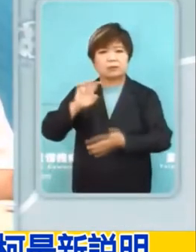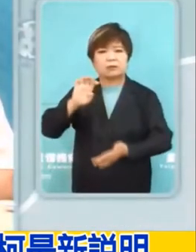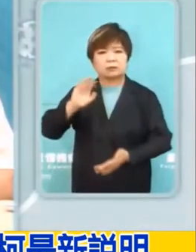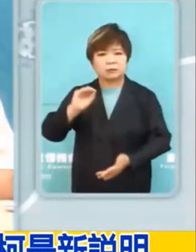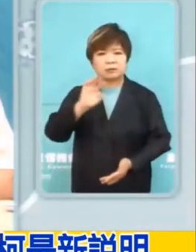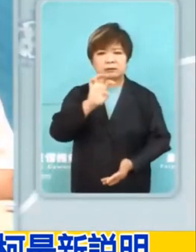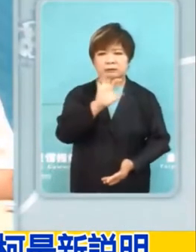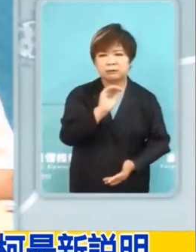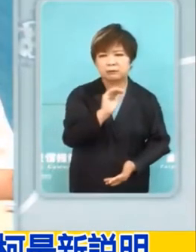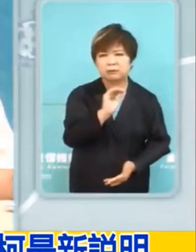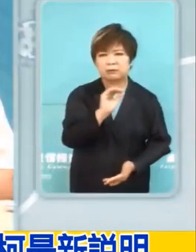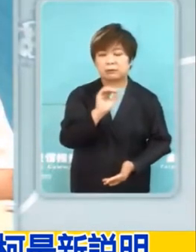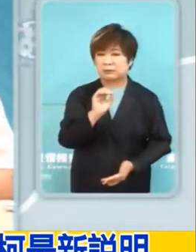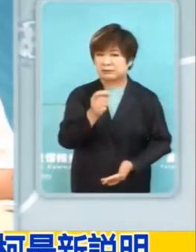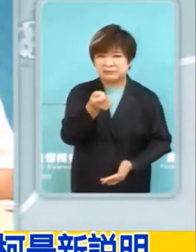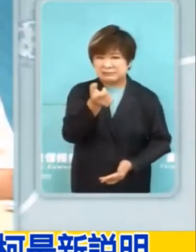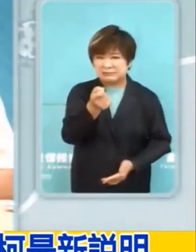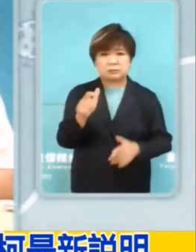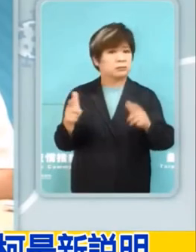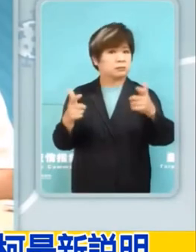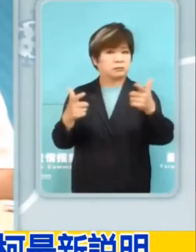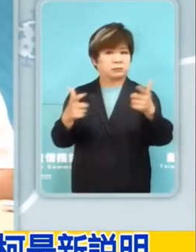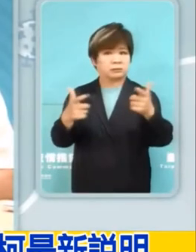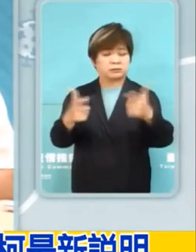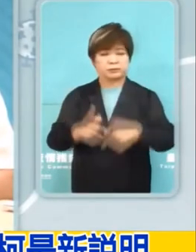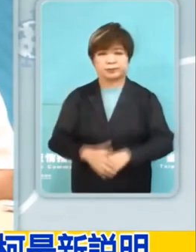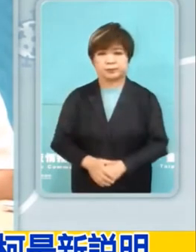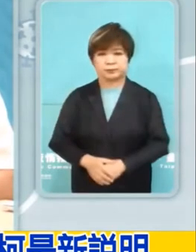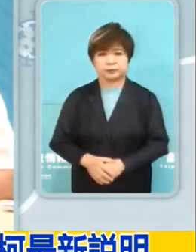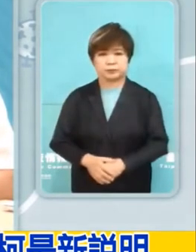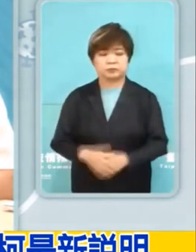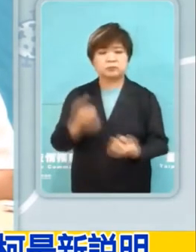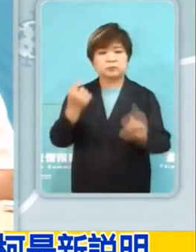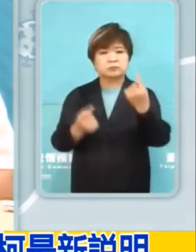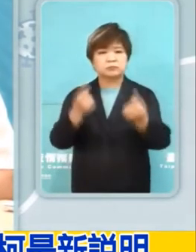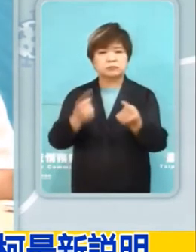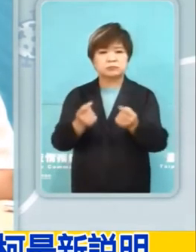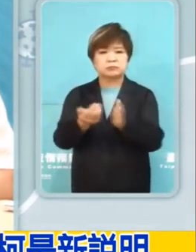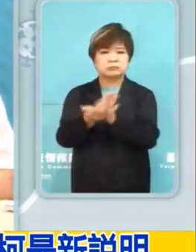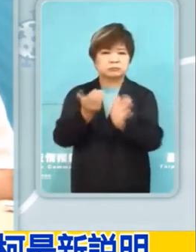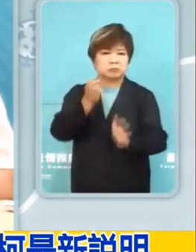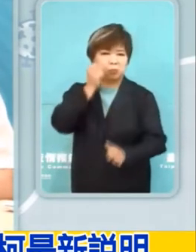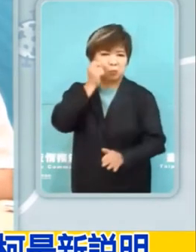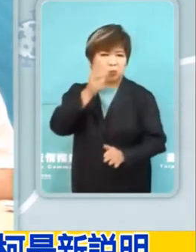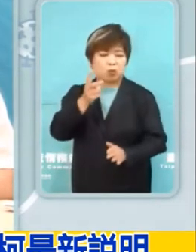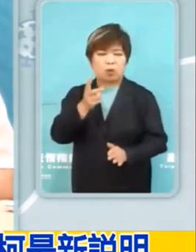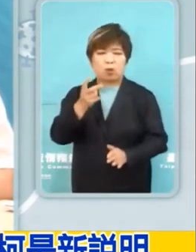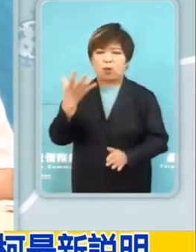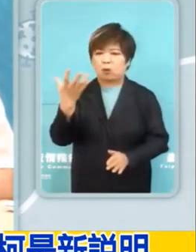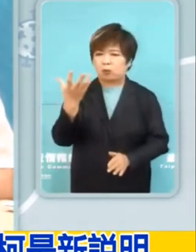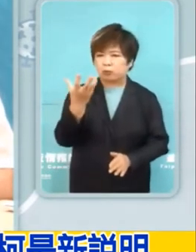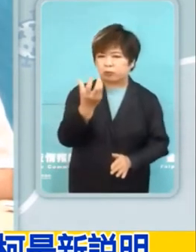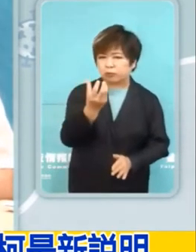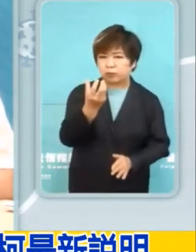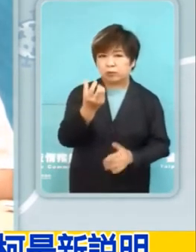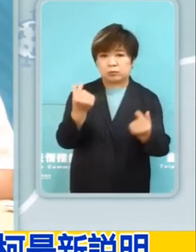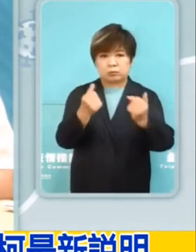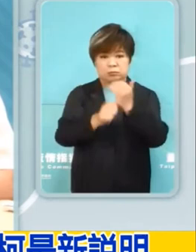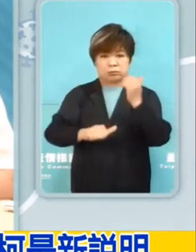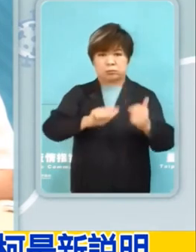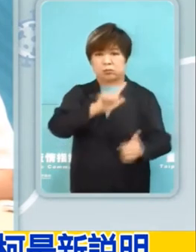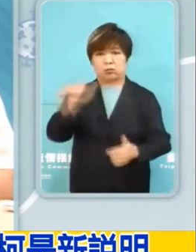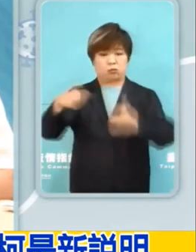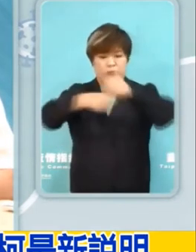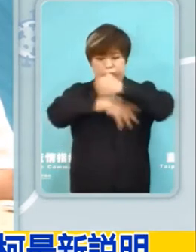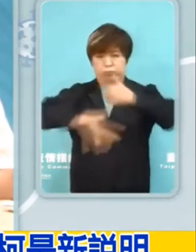是很小的数目了。不过，相对两个月前它是下降，这好像每个生物系统都是这